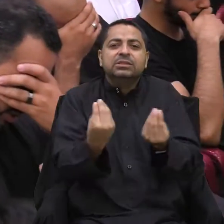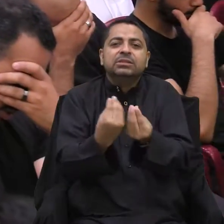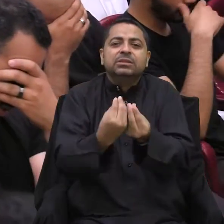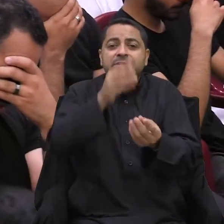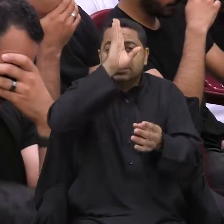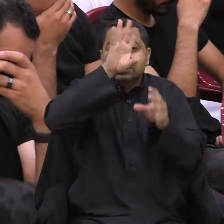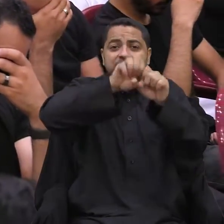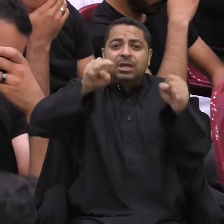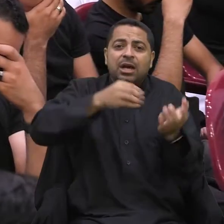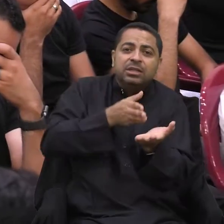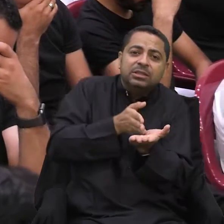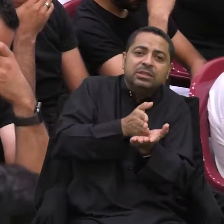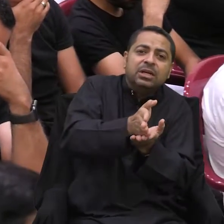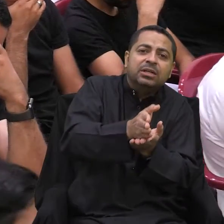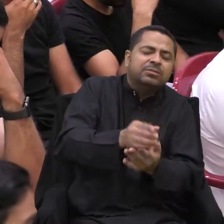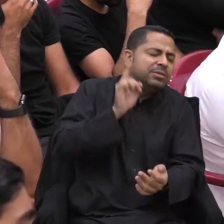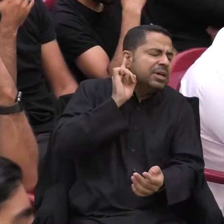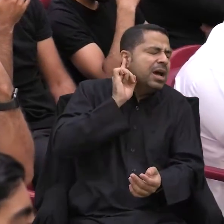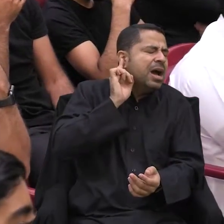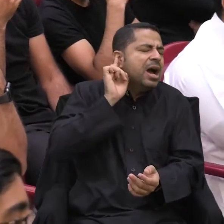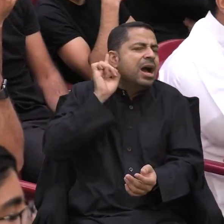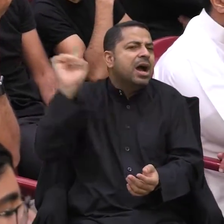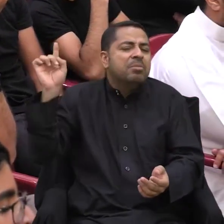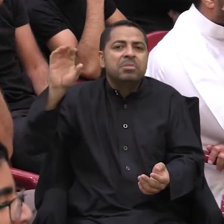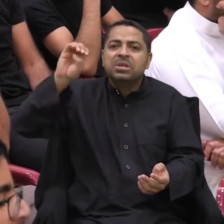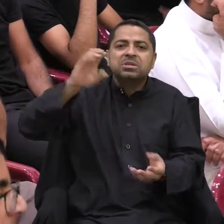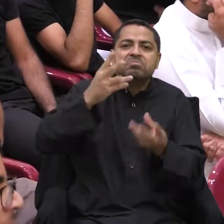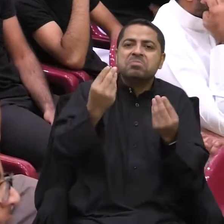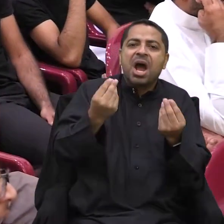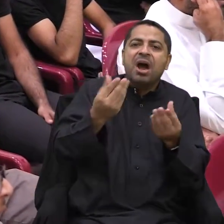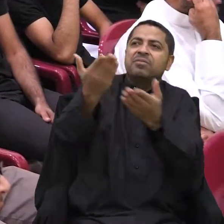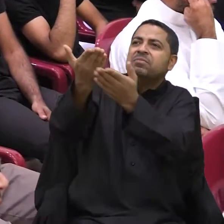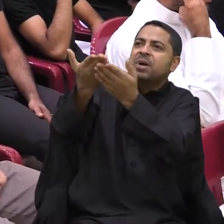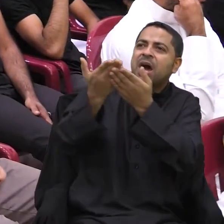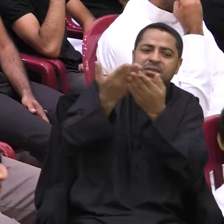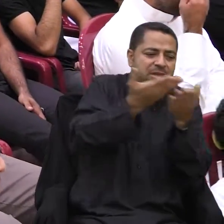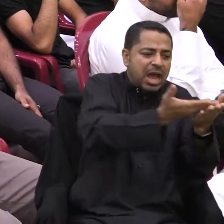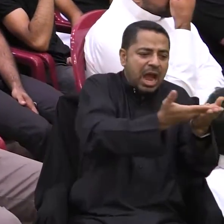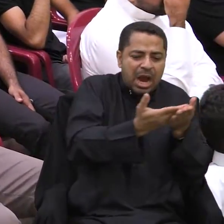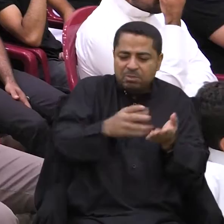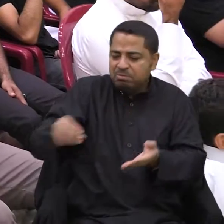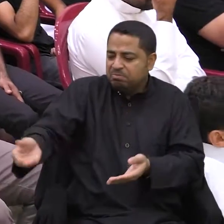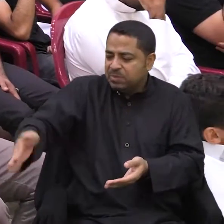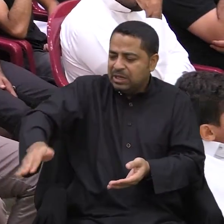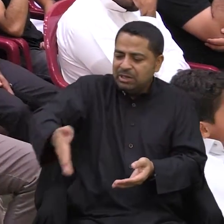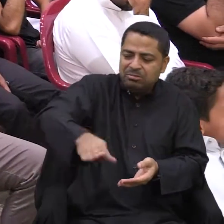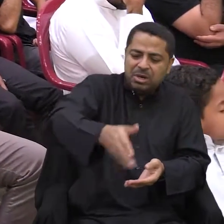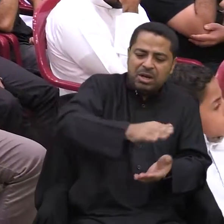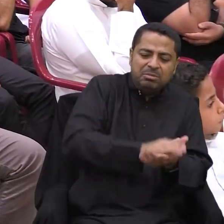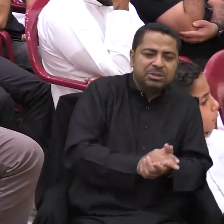منهجك. لم يسمع الحسين جوابا من تلك الأجساد، فجاء